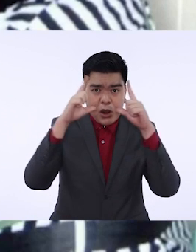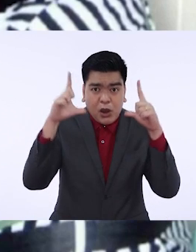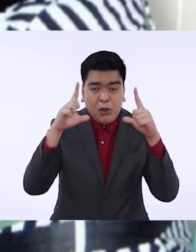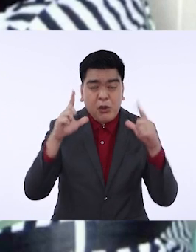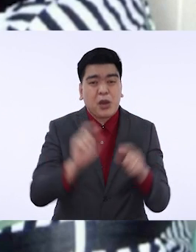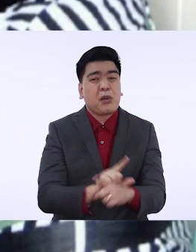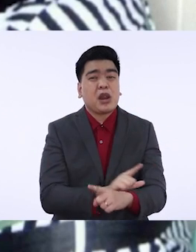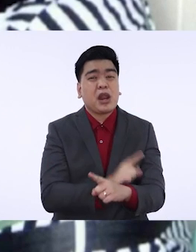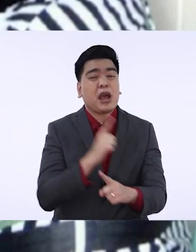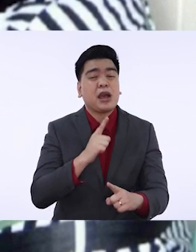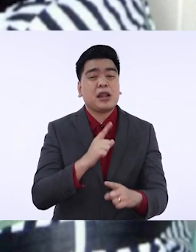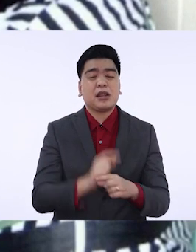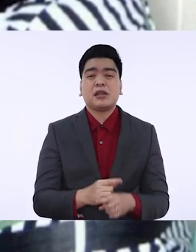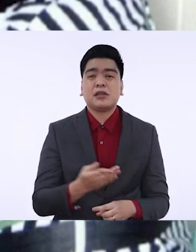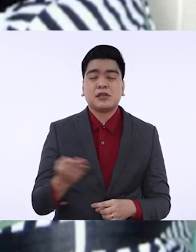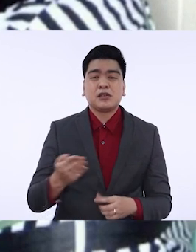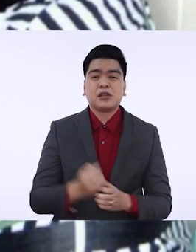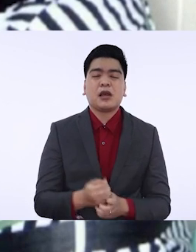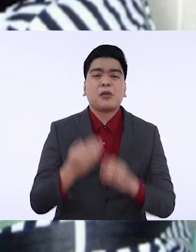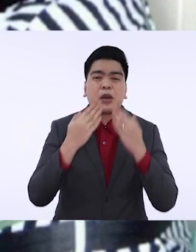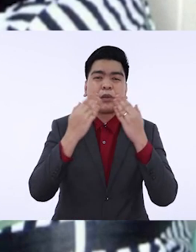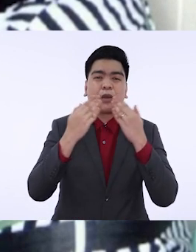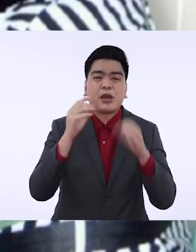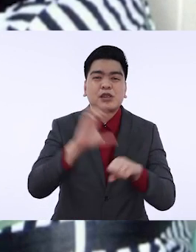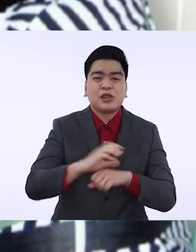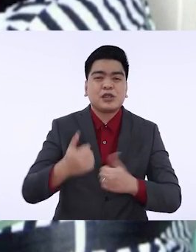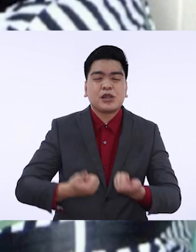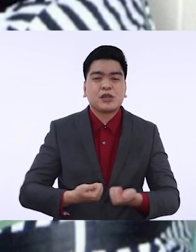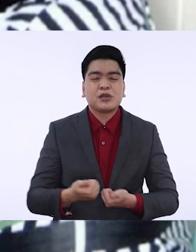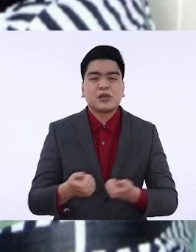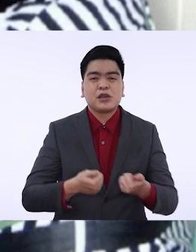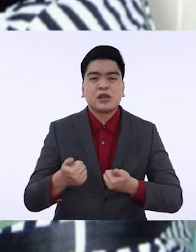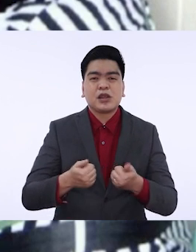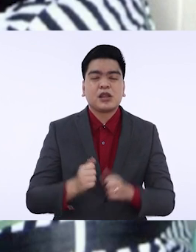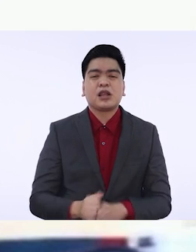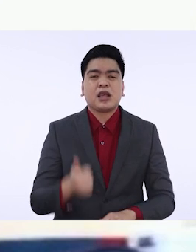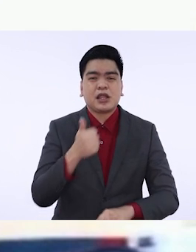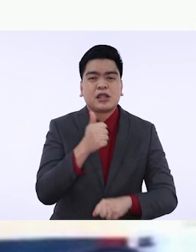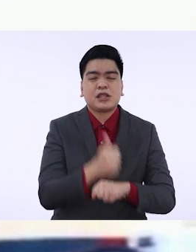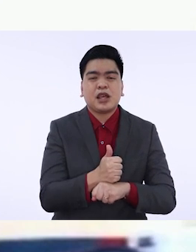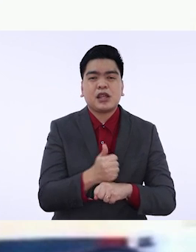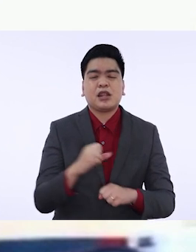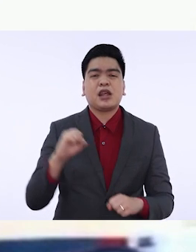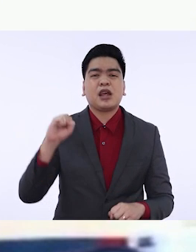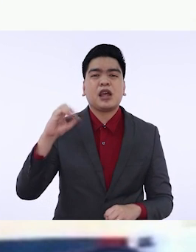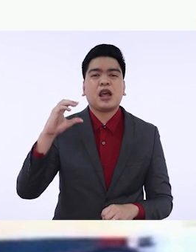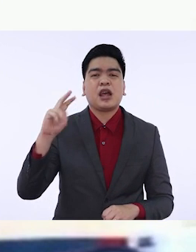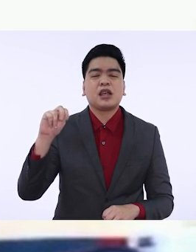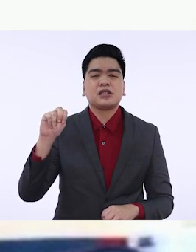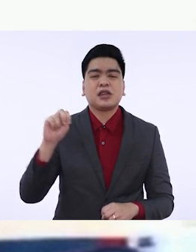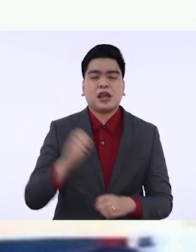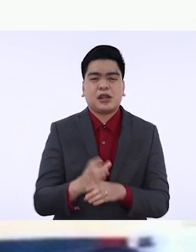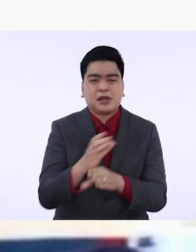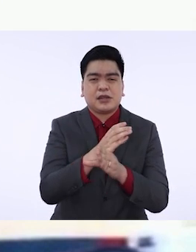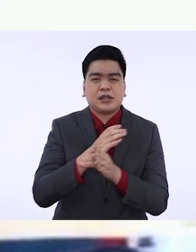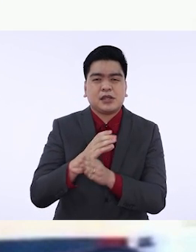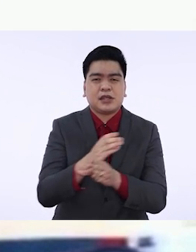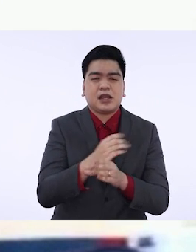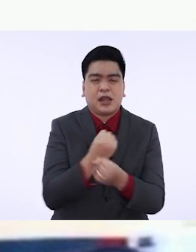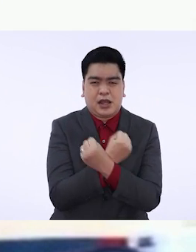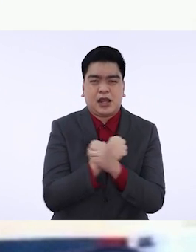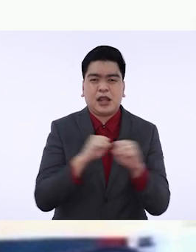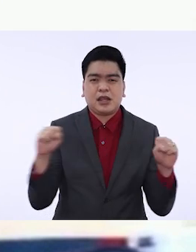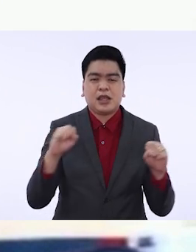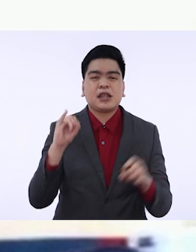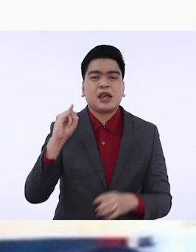kapatid sa pamamahala dahil itinatag nila ang kapisan ng SCAN na nangangalaga sa kapakanan ng kaligtasan